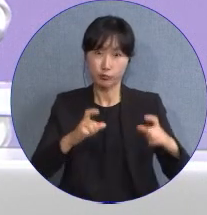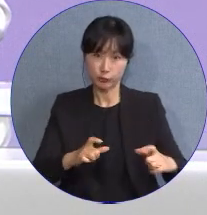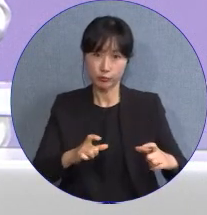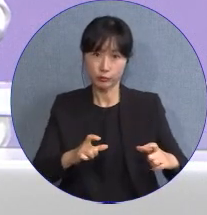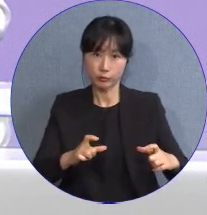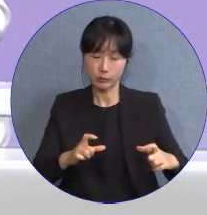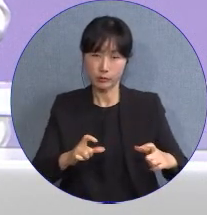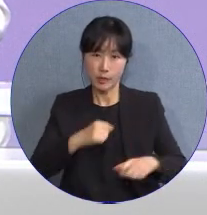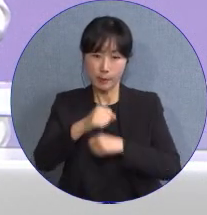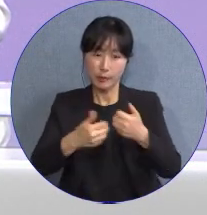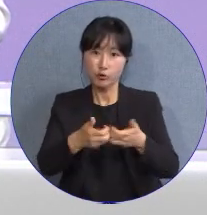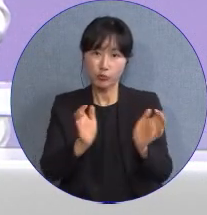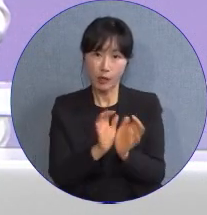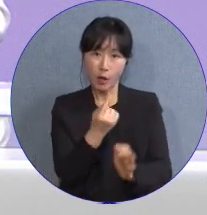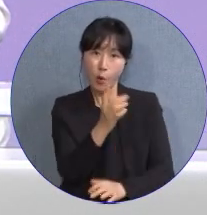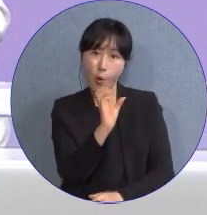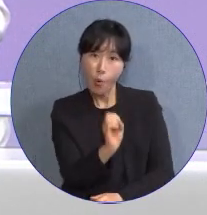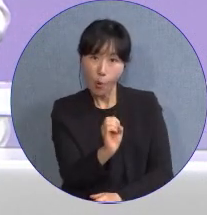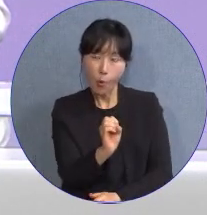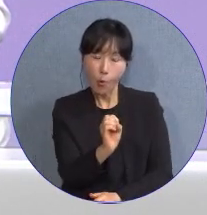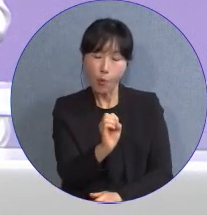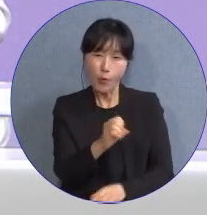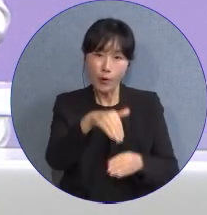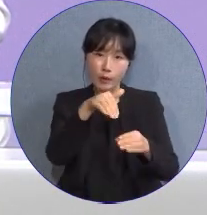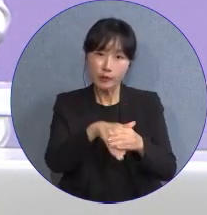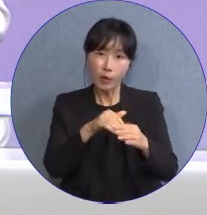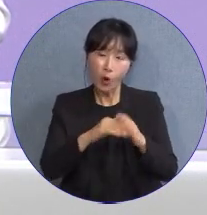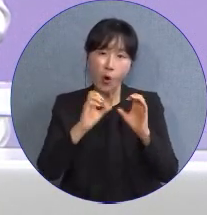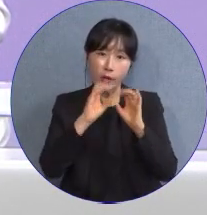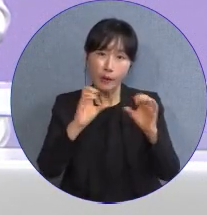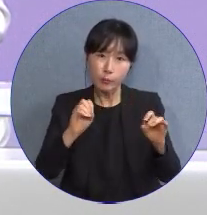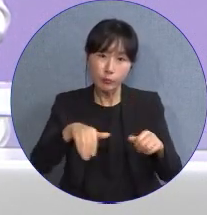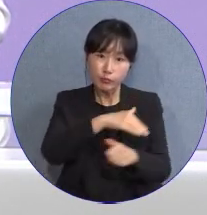먼저 더불어민주당 홍순원 후보 선거 캠프 분위기 전해주시죠.